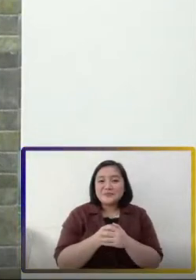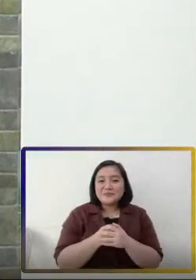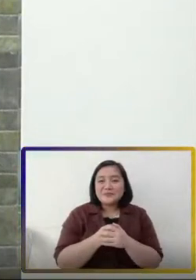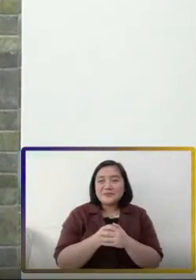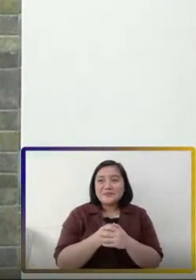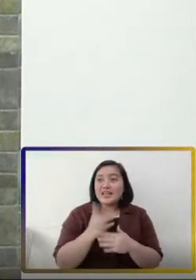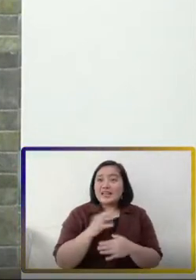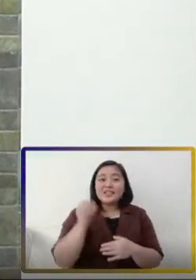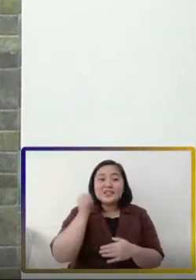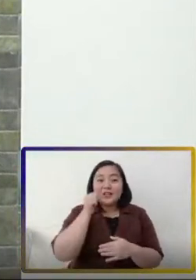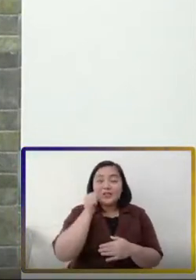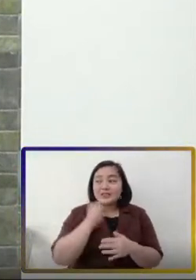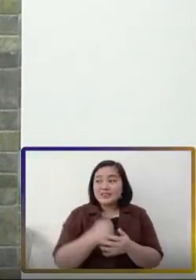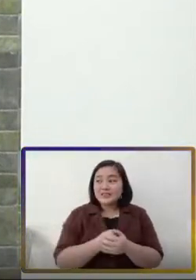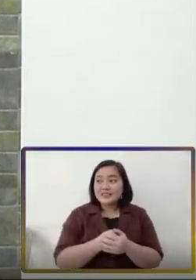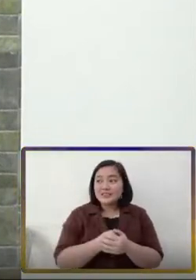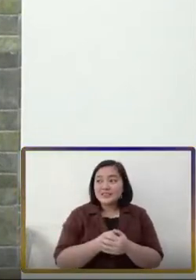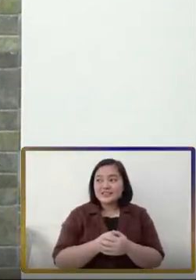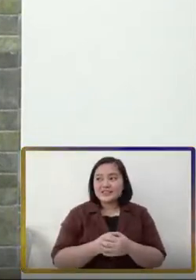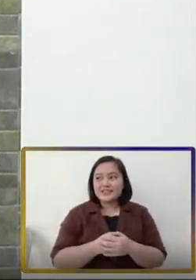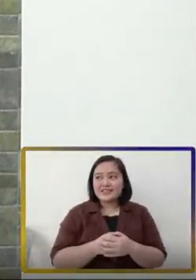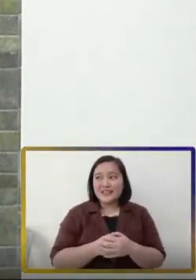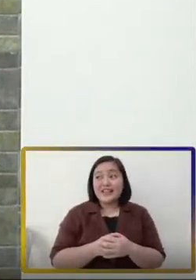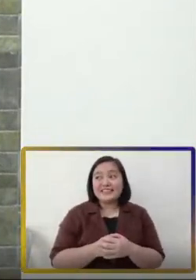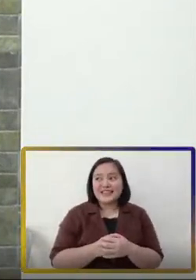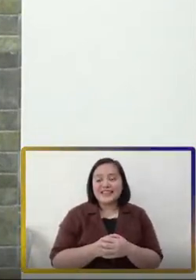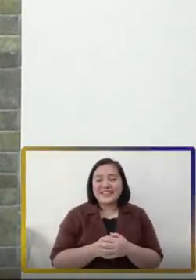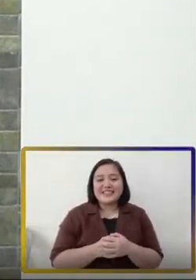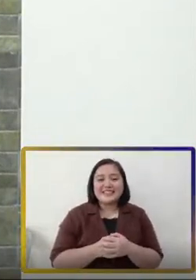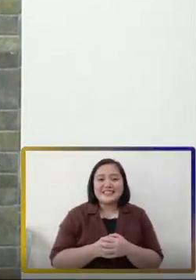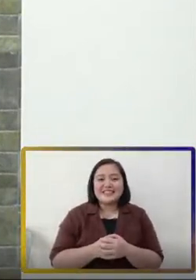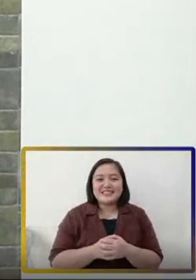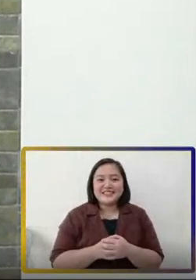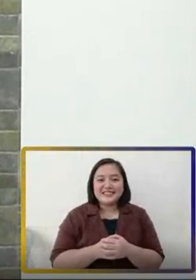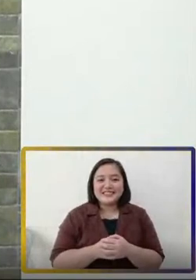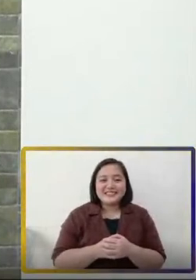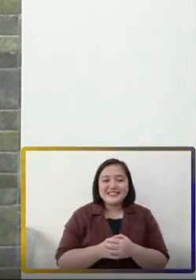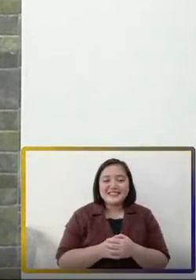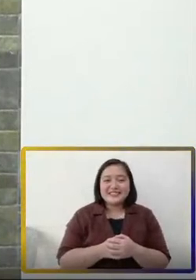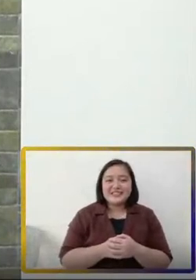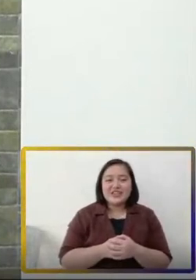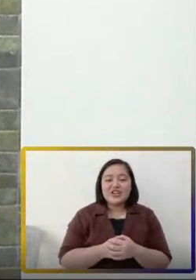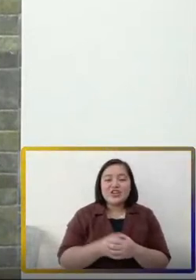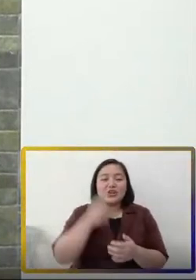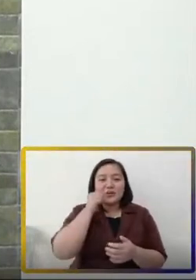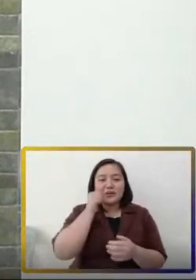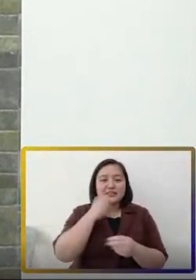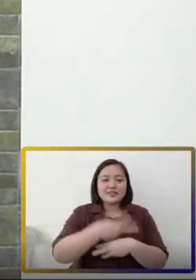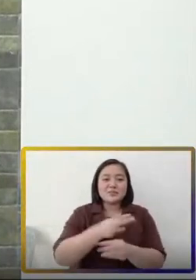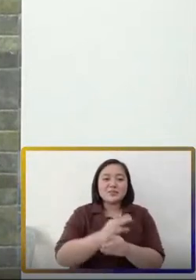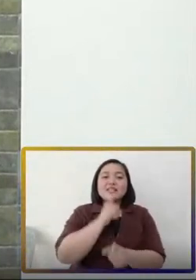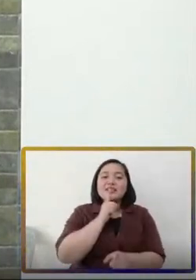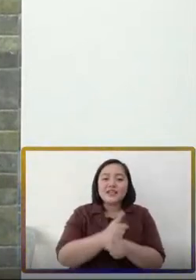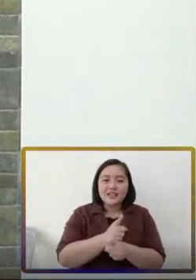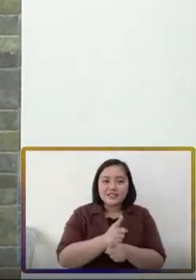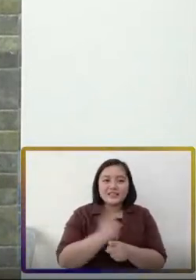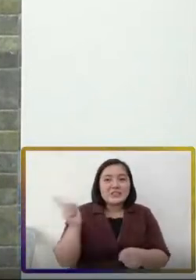sa mga mali ko pong ginagawa. Amen. At ganun din po